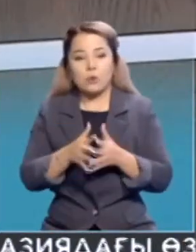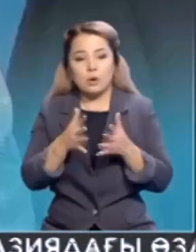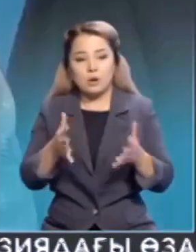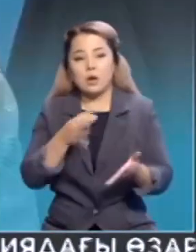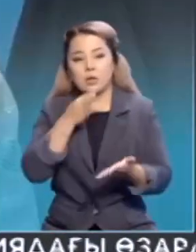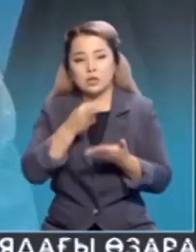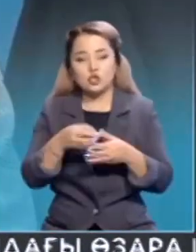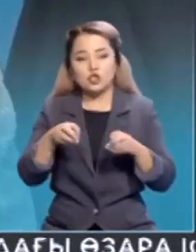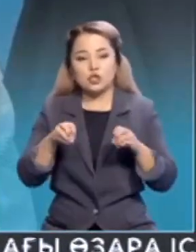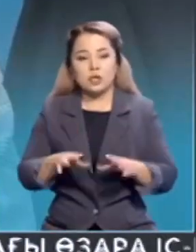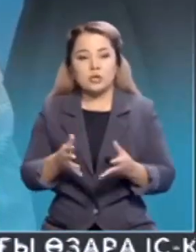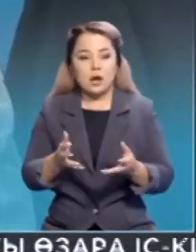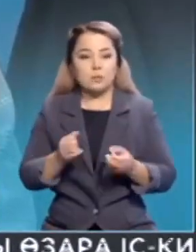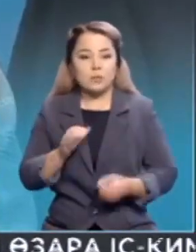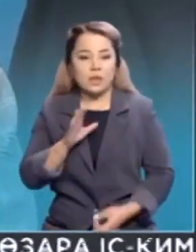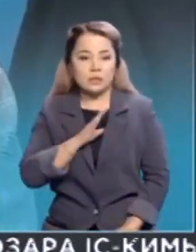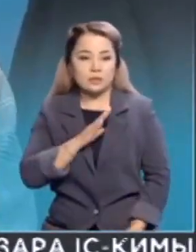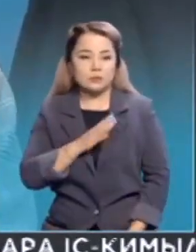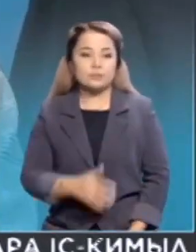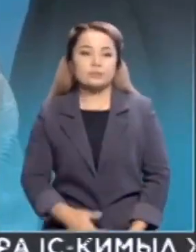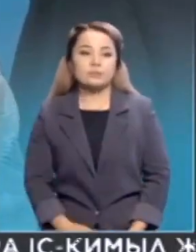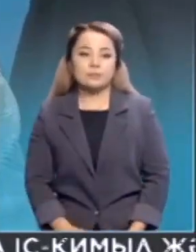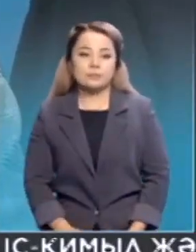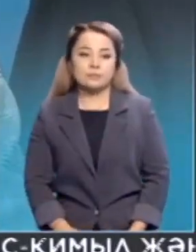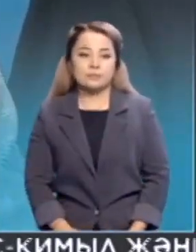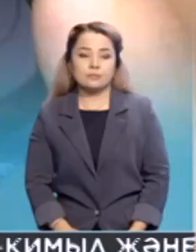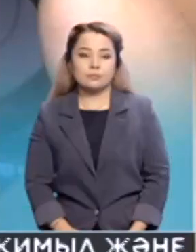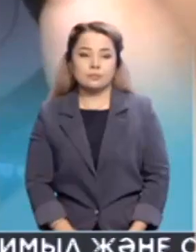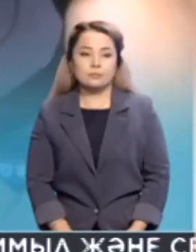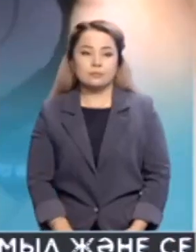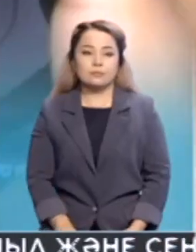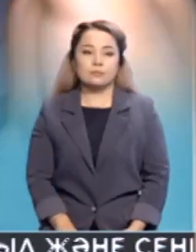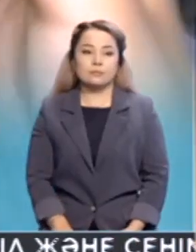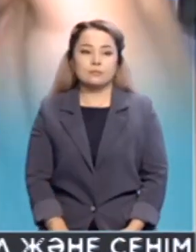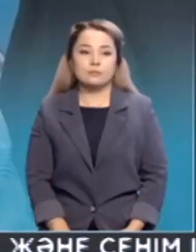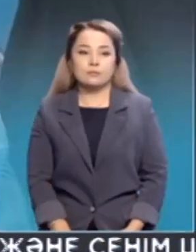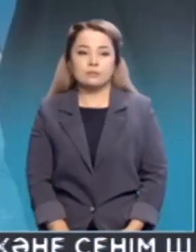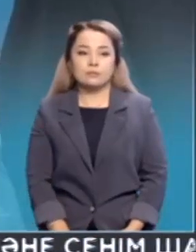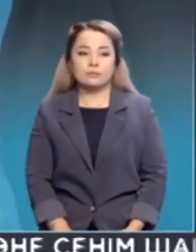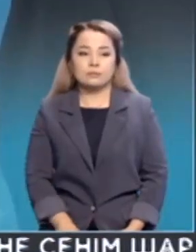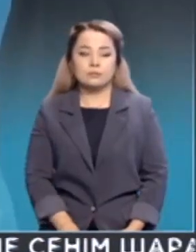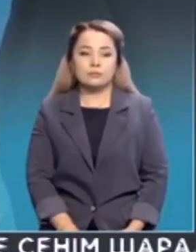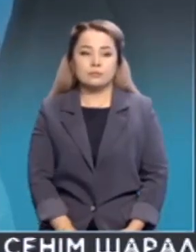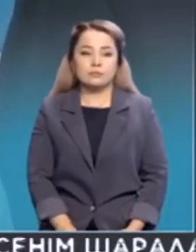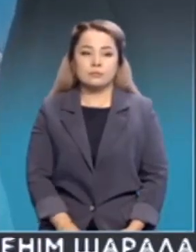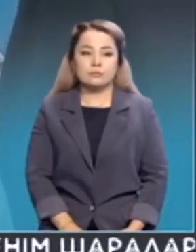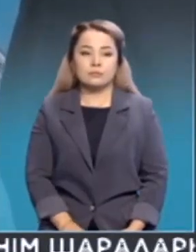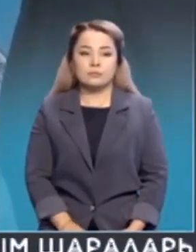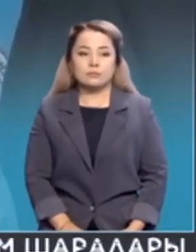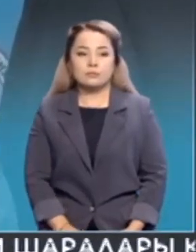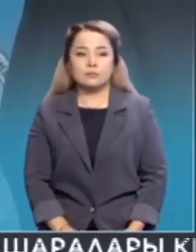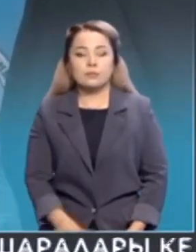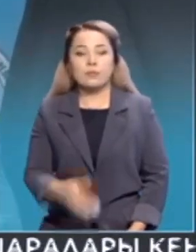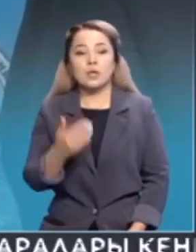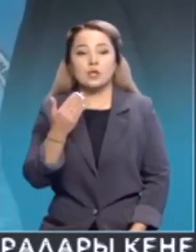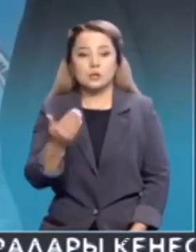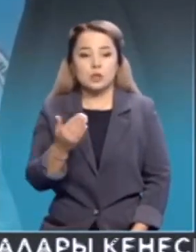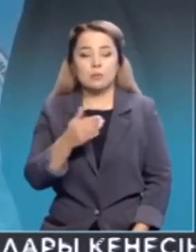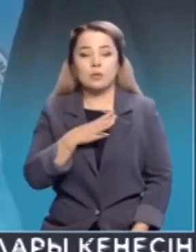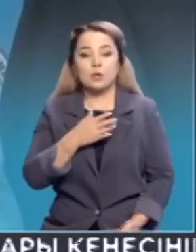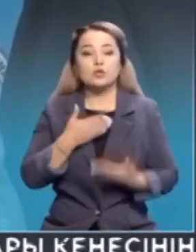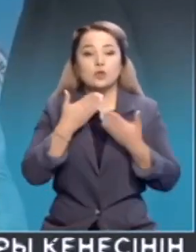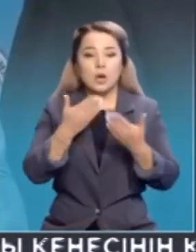дауыспен шешім қабылданды. Ешқайсы бір қалыс қалуының себебі осы сіз қойған сұраққа